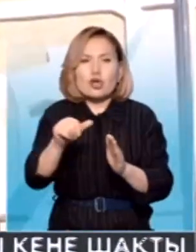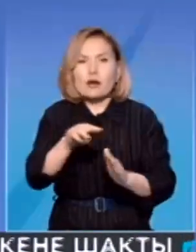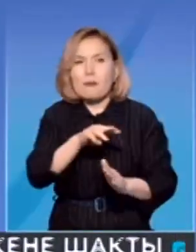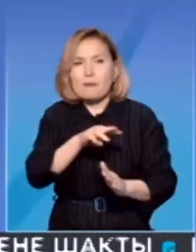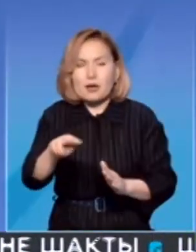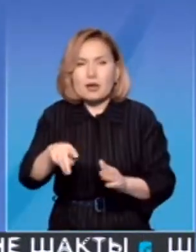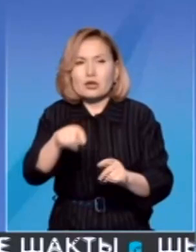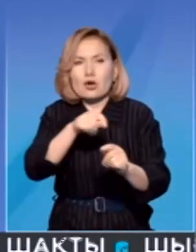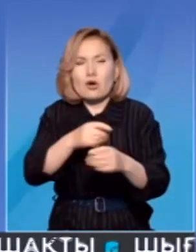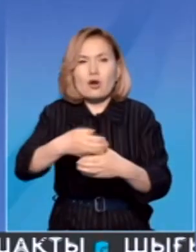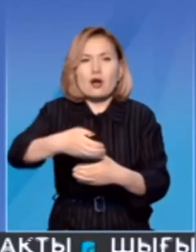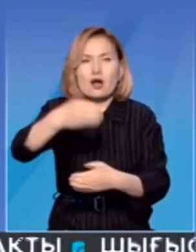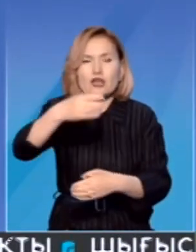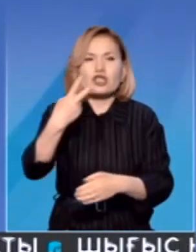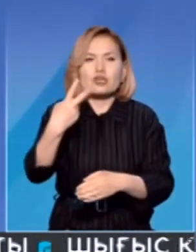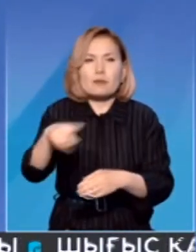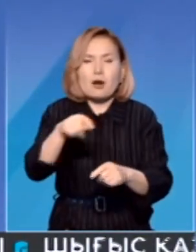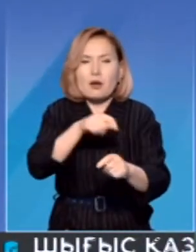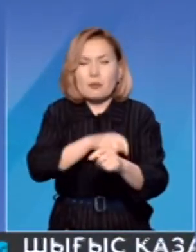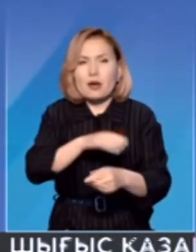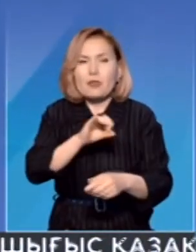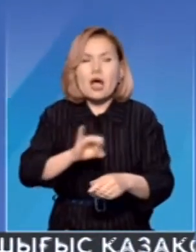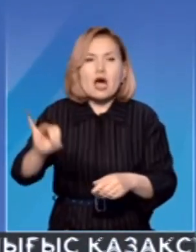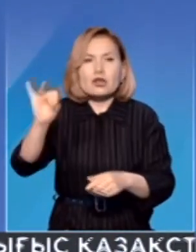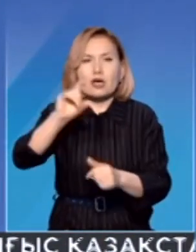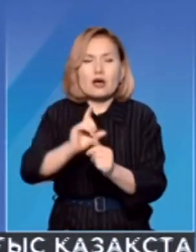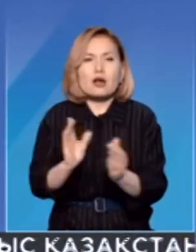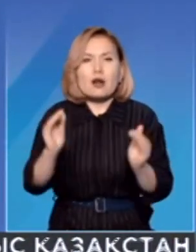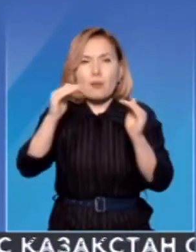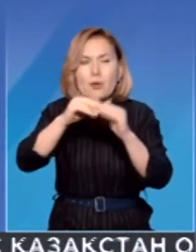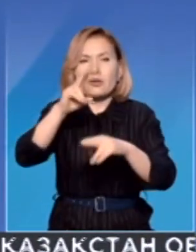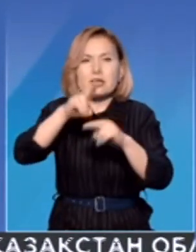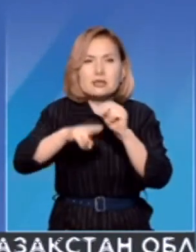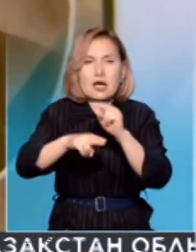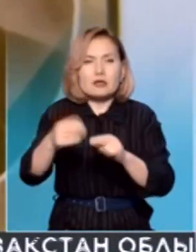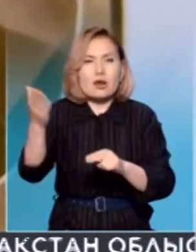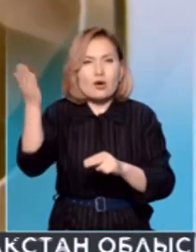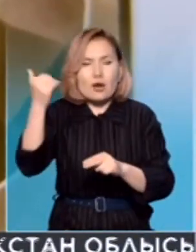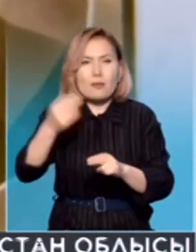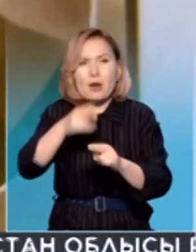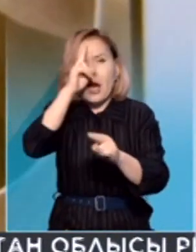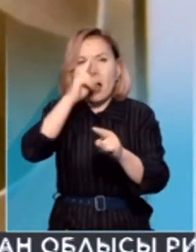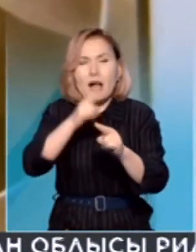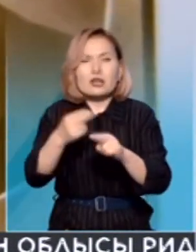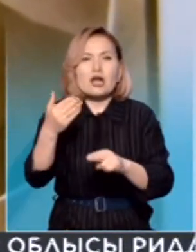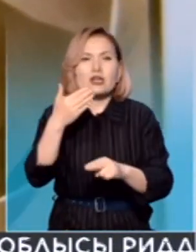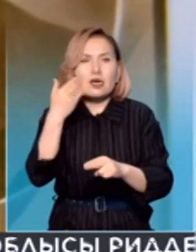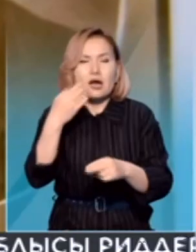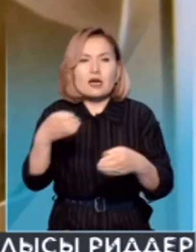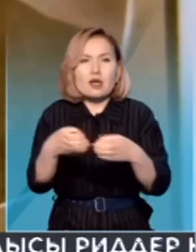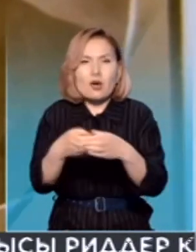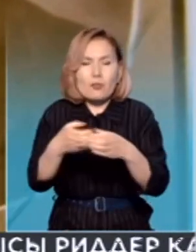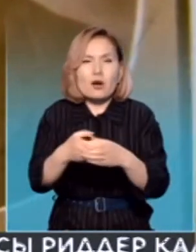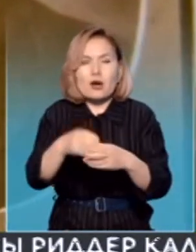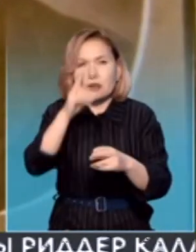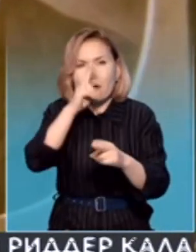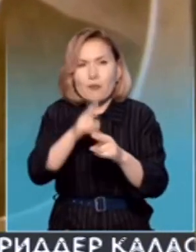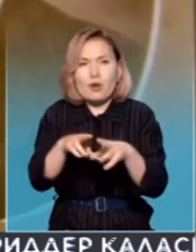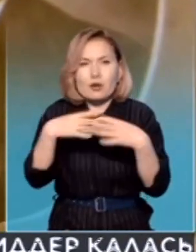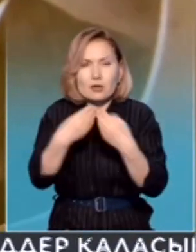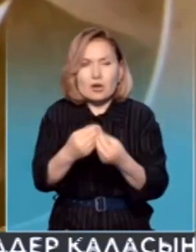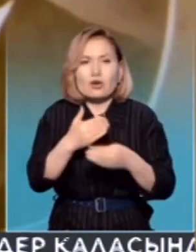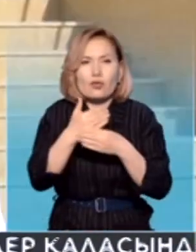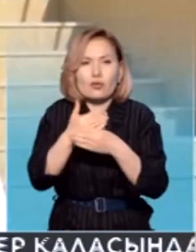мұнарасының биіктігі 20 метрге жуық. Тарихи дерек бойынша оның салынуына ағайынды татар көпестері Яушевтер